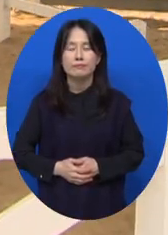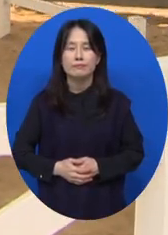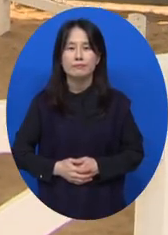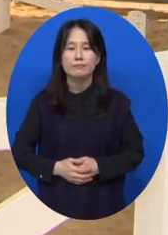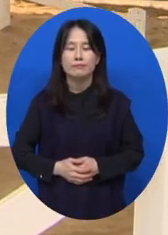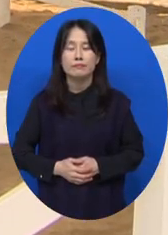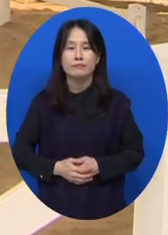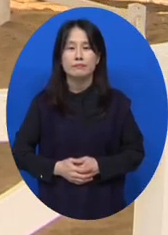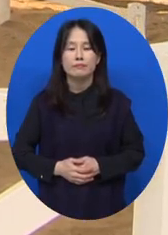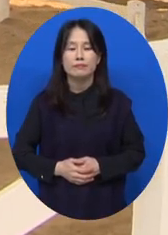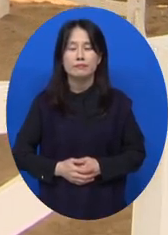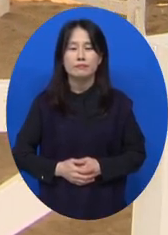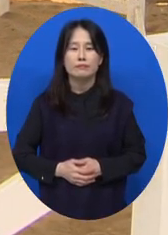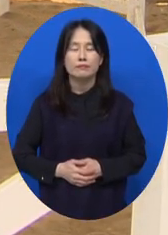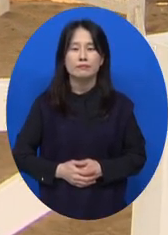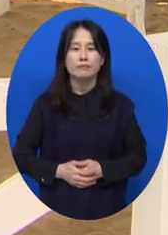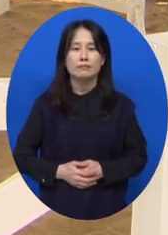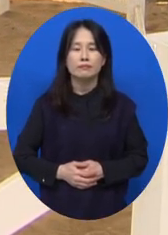서문영입니다